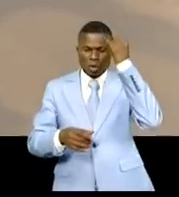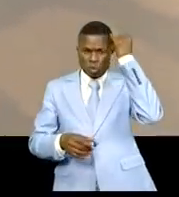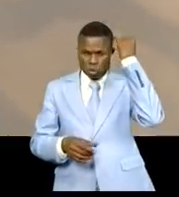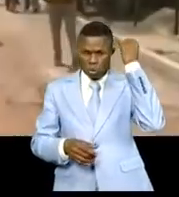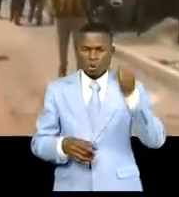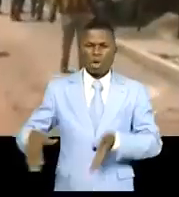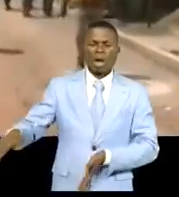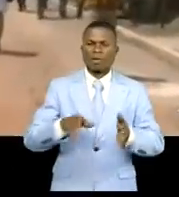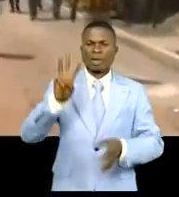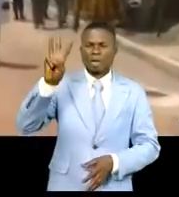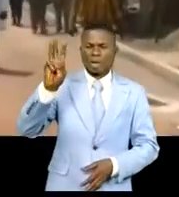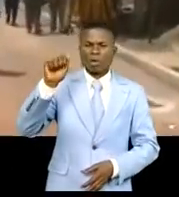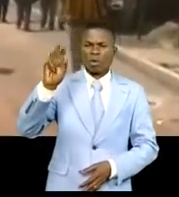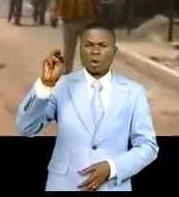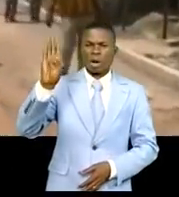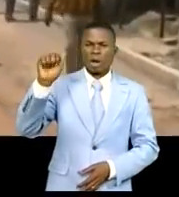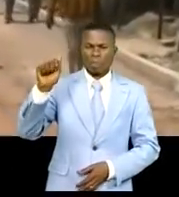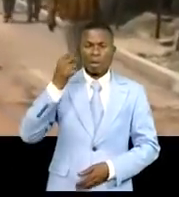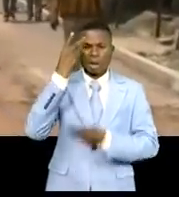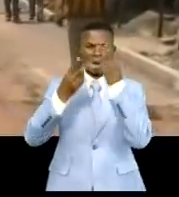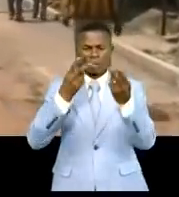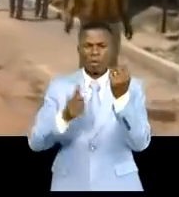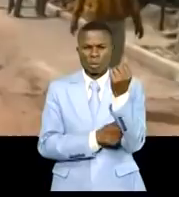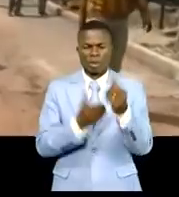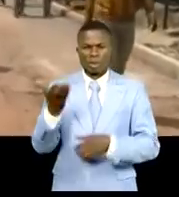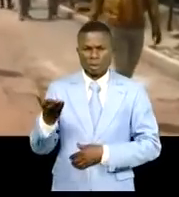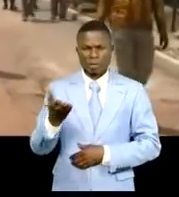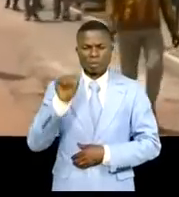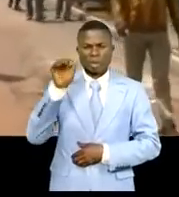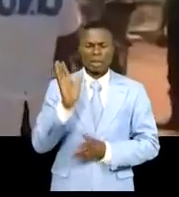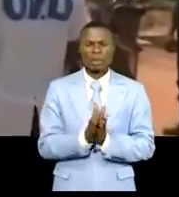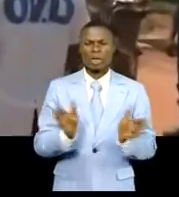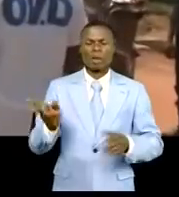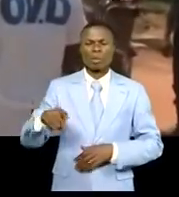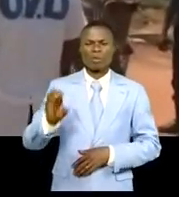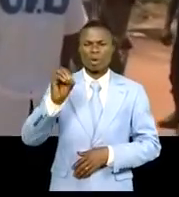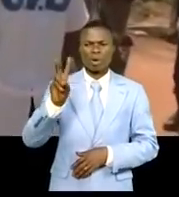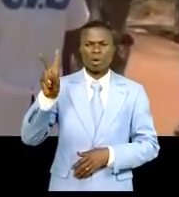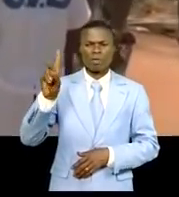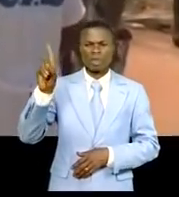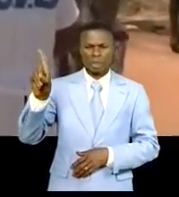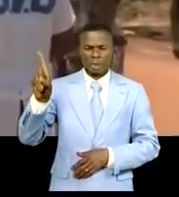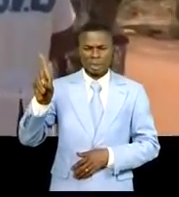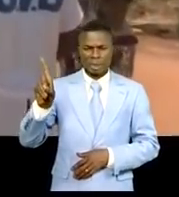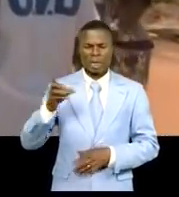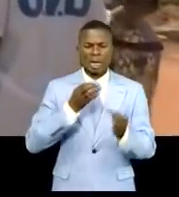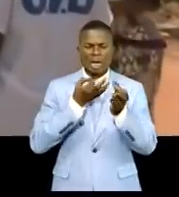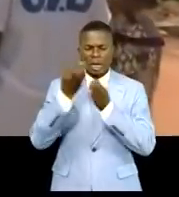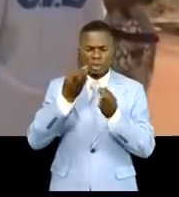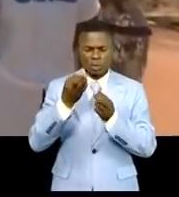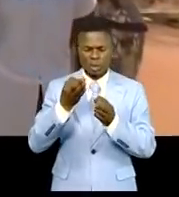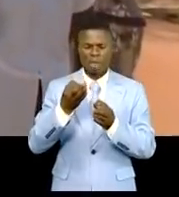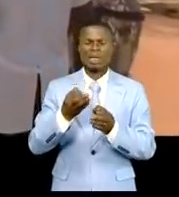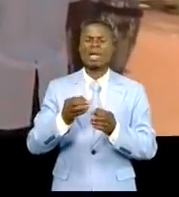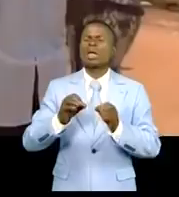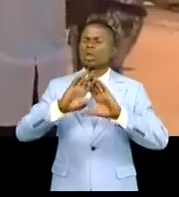Wamba et Aviation ont été visités par cette équipe et le directeur provincial de l'OVD, Bruno Ntsimba, retrace ici tous les travaux